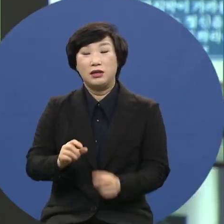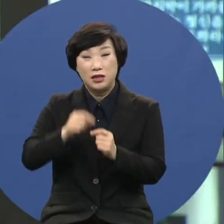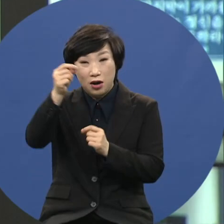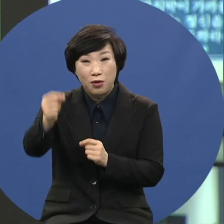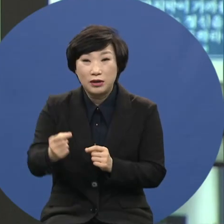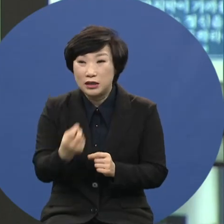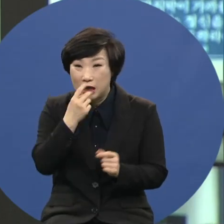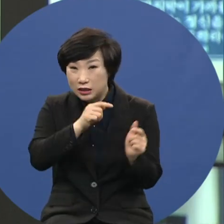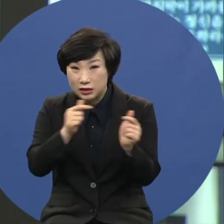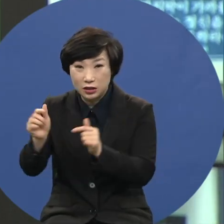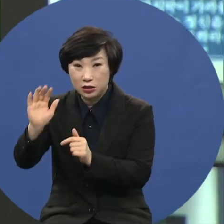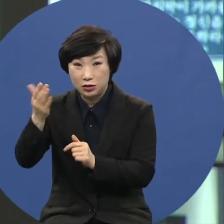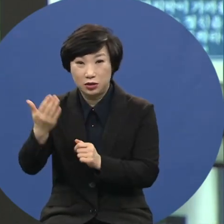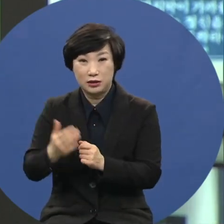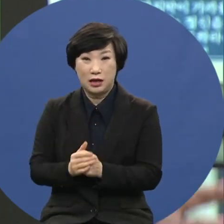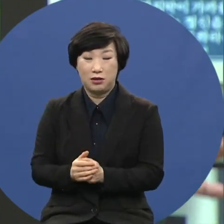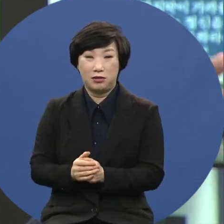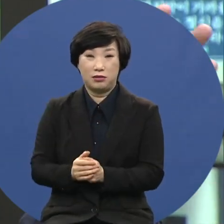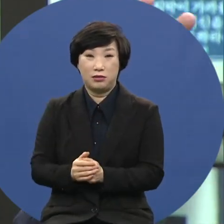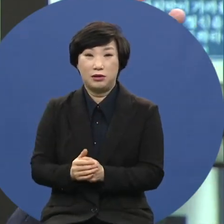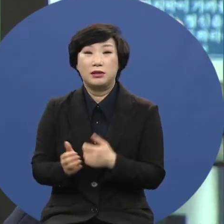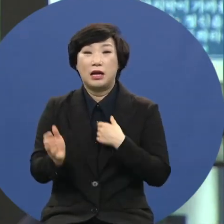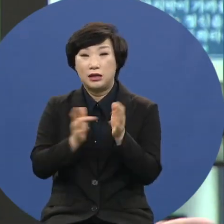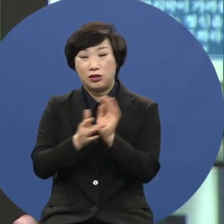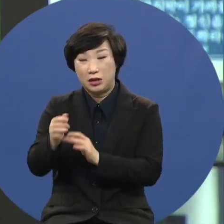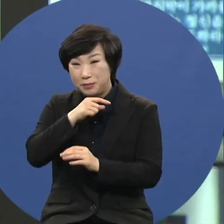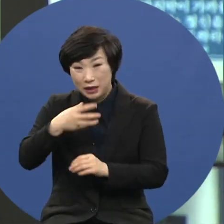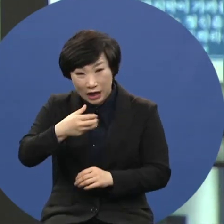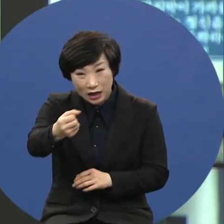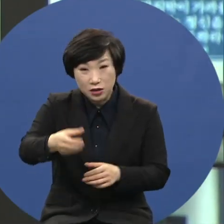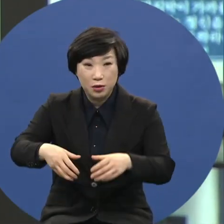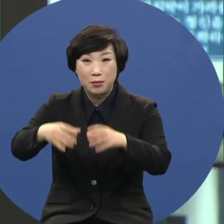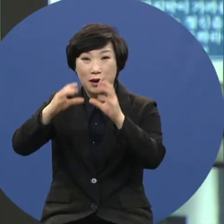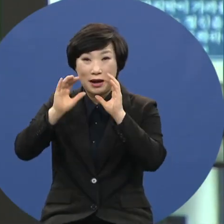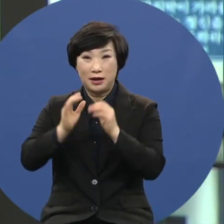영원한 양식이야. 내 피를 받아 마시오.